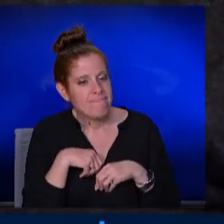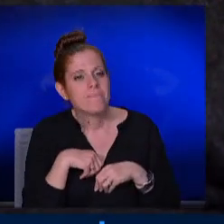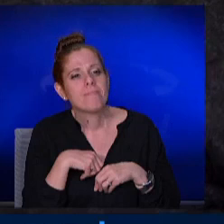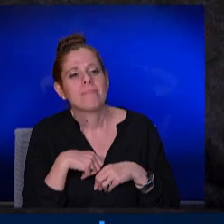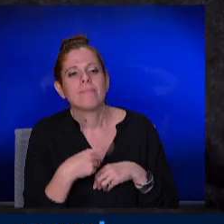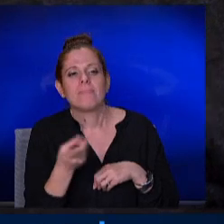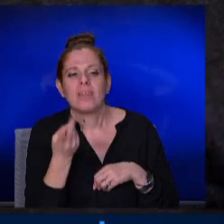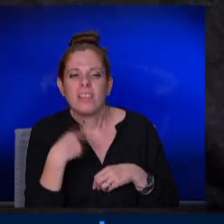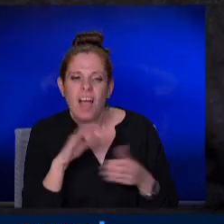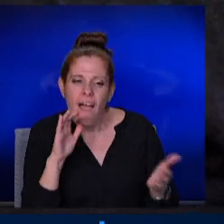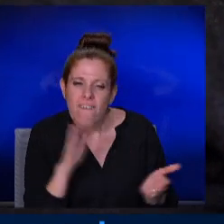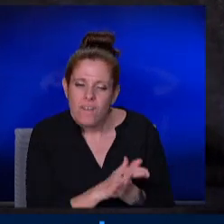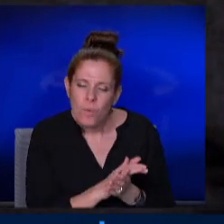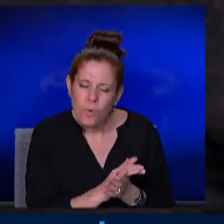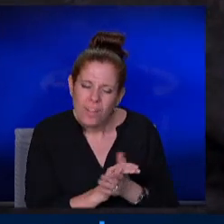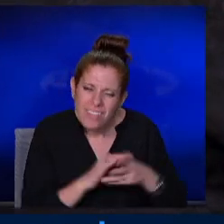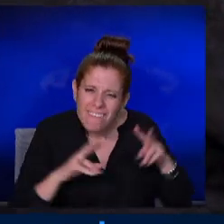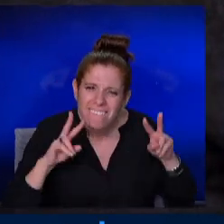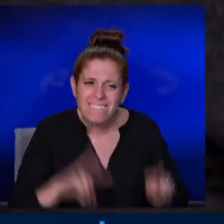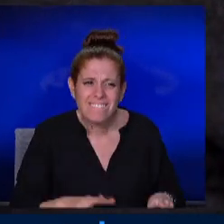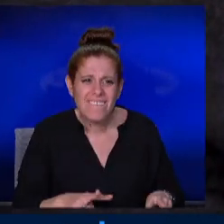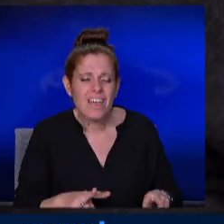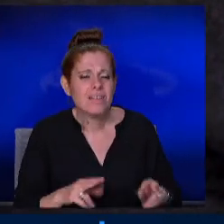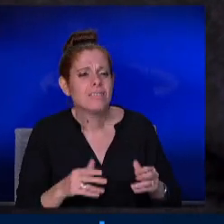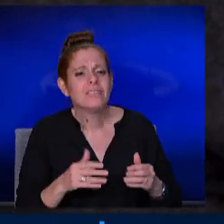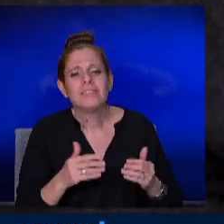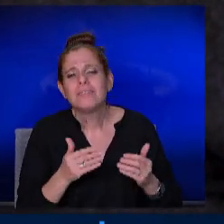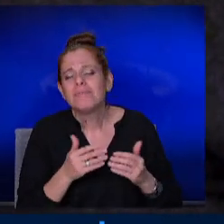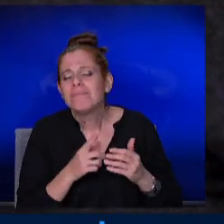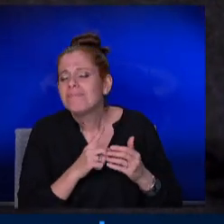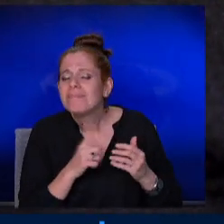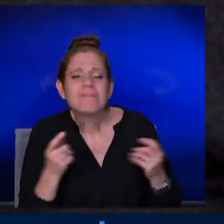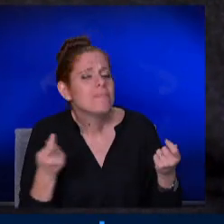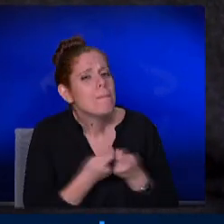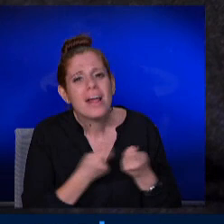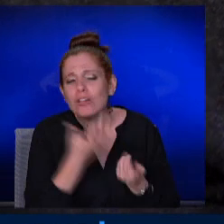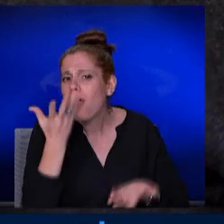كانت صداقة حميمية بعيدة عن الفروق